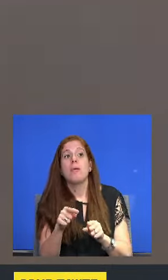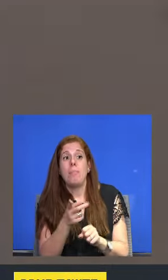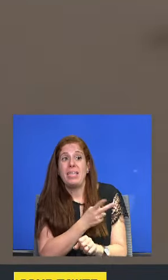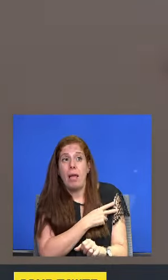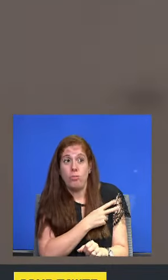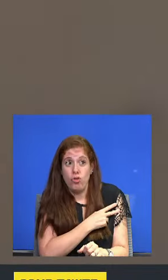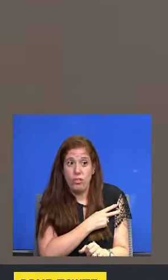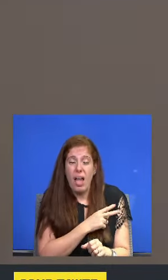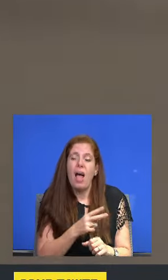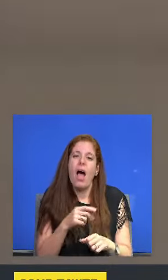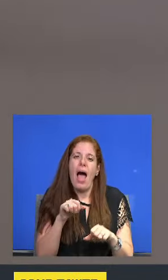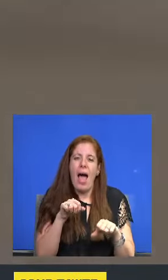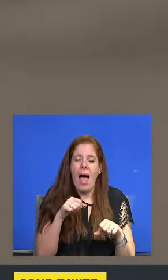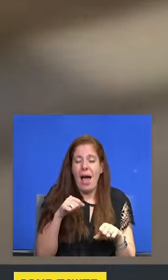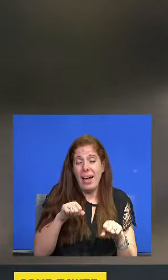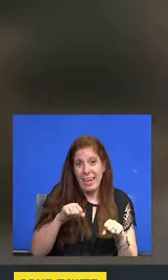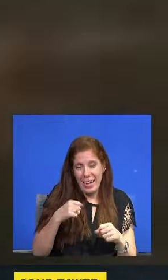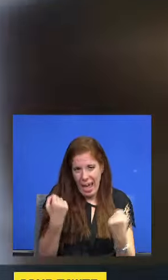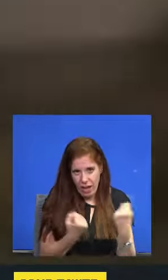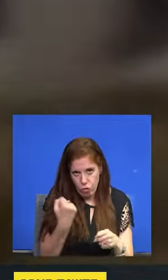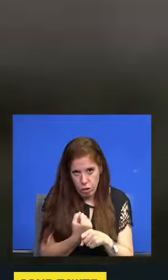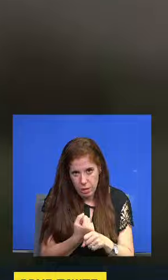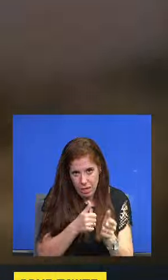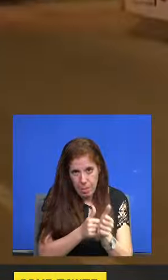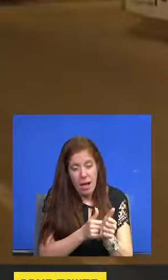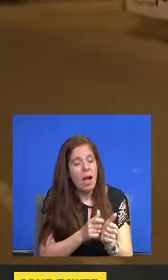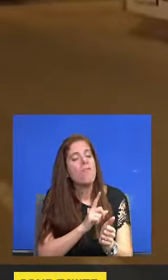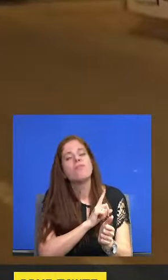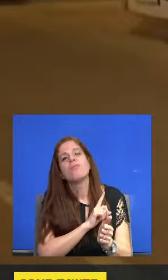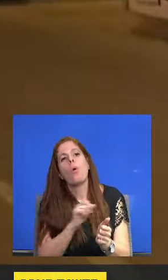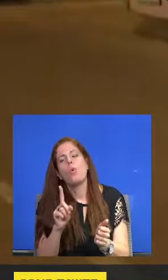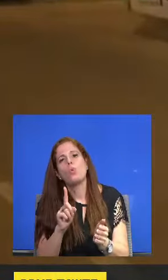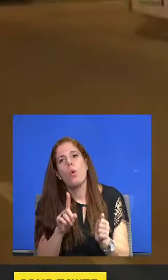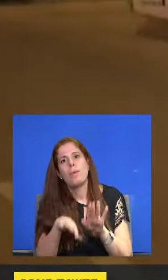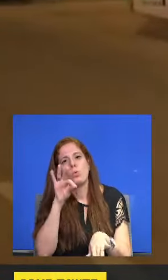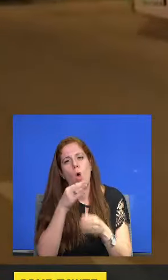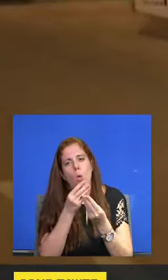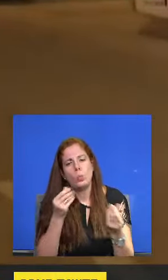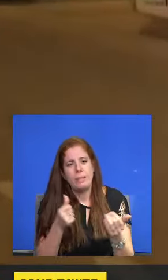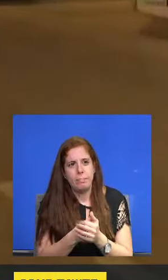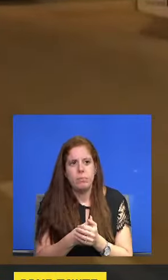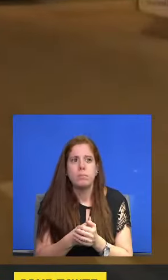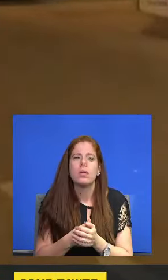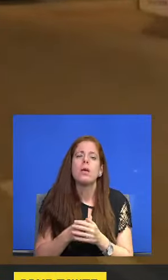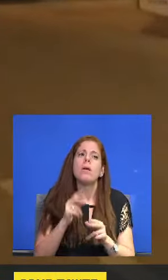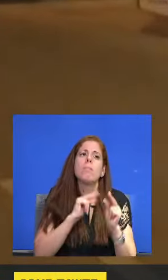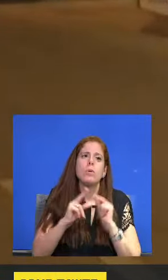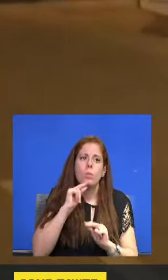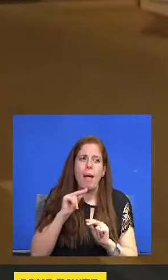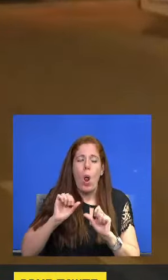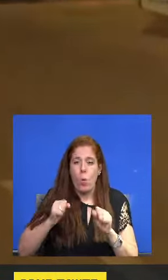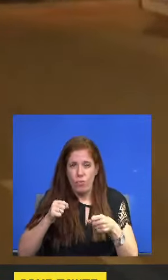את המעקב, טרם נעצרו חשודים. מדובר באופנוע, אופנוע שהתפוצץ, עליו היה